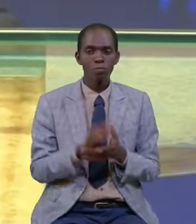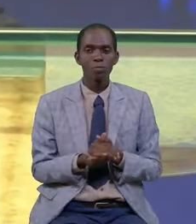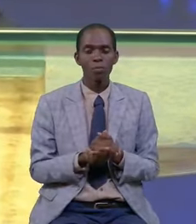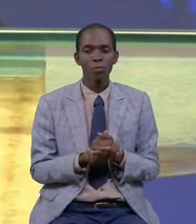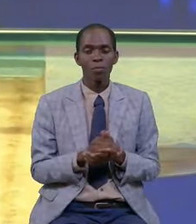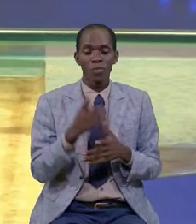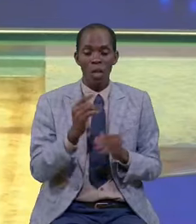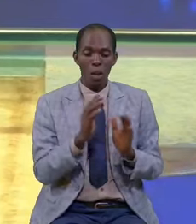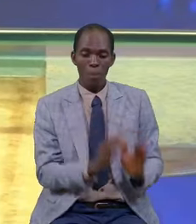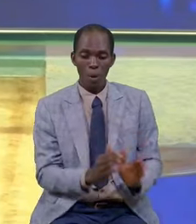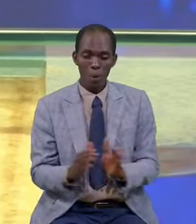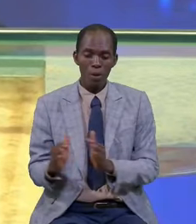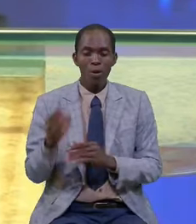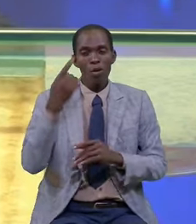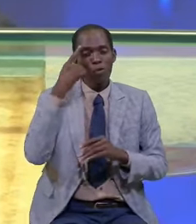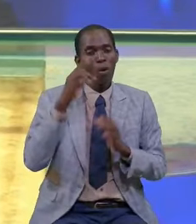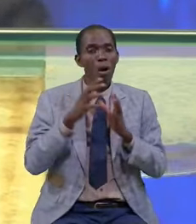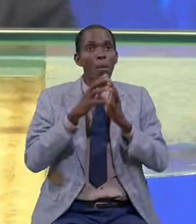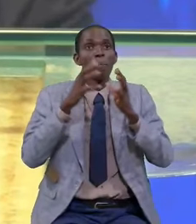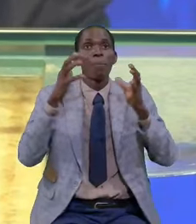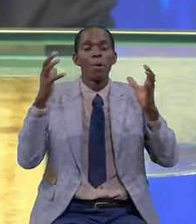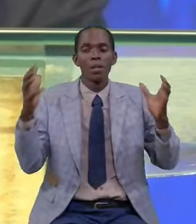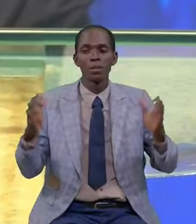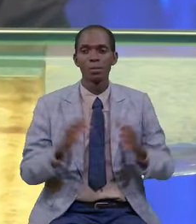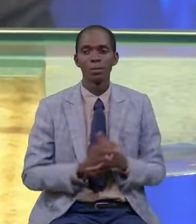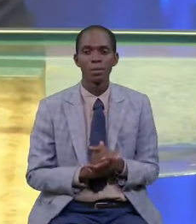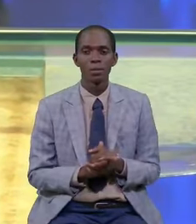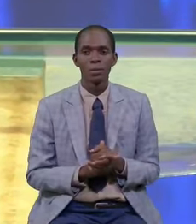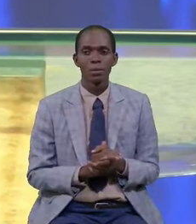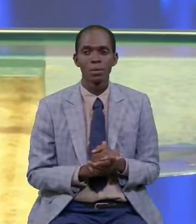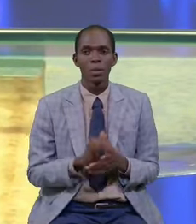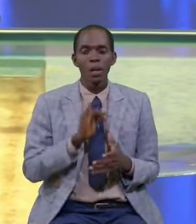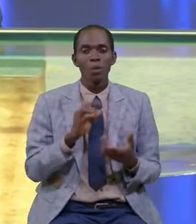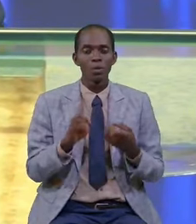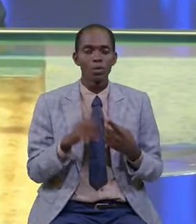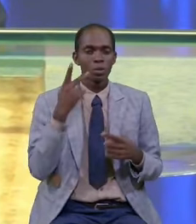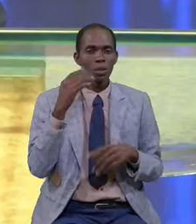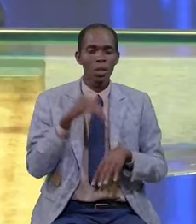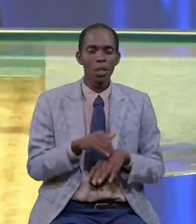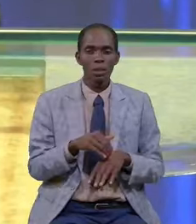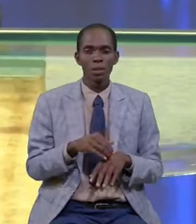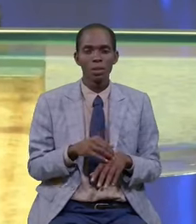La préparation pour l'abondance. Je veux que vous voyez